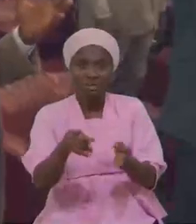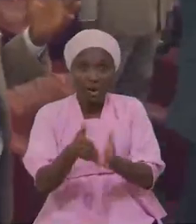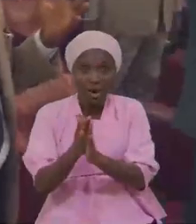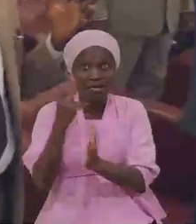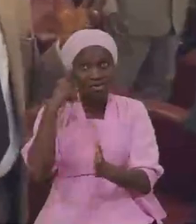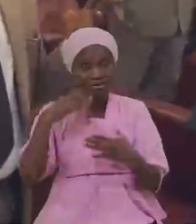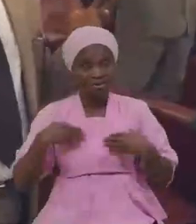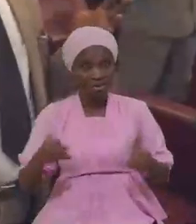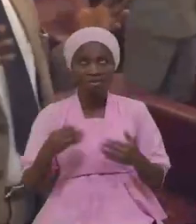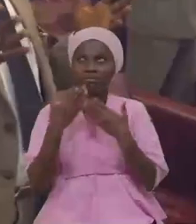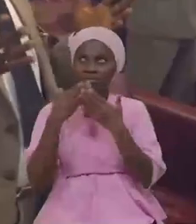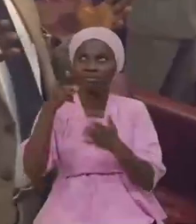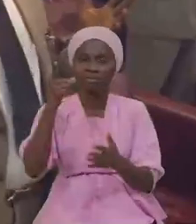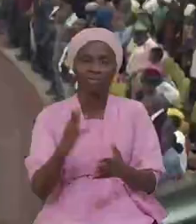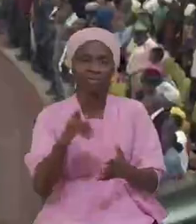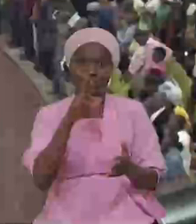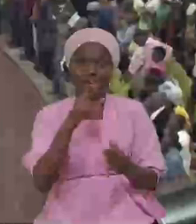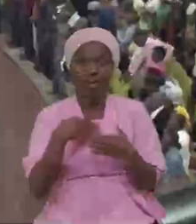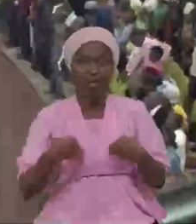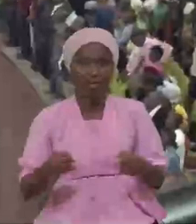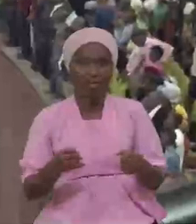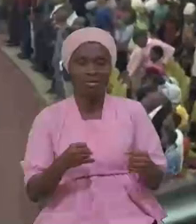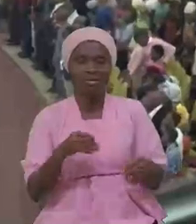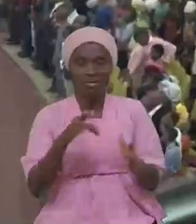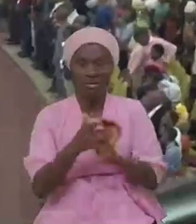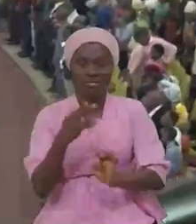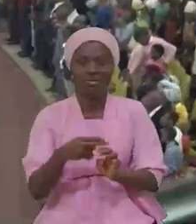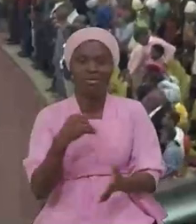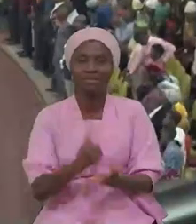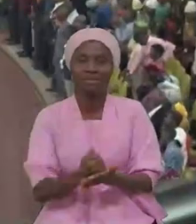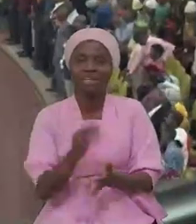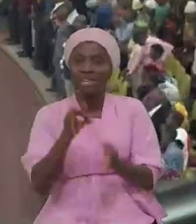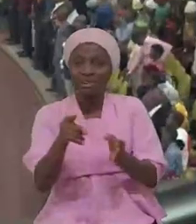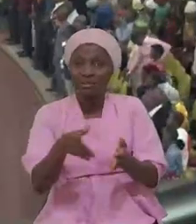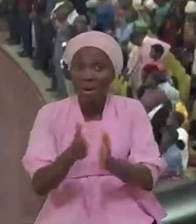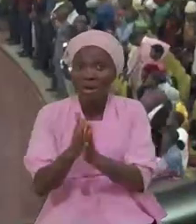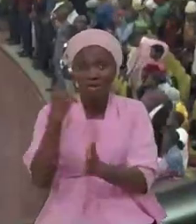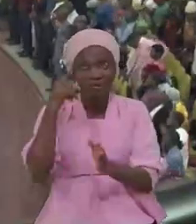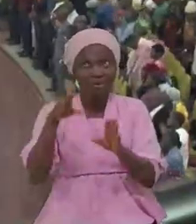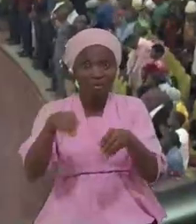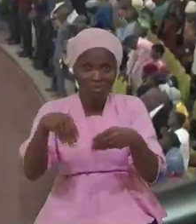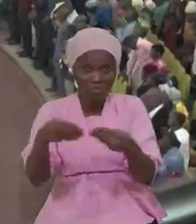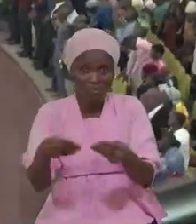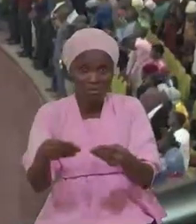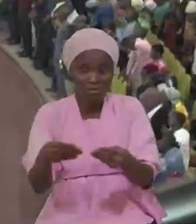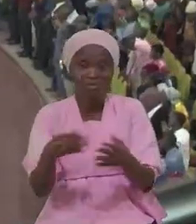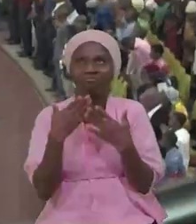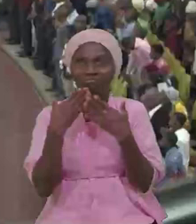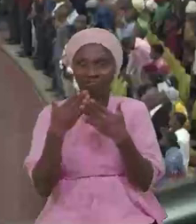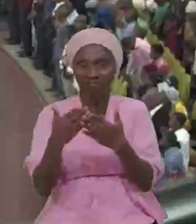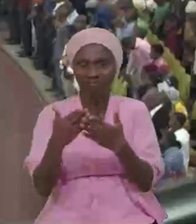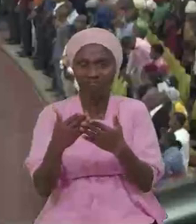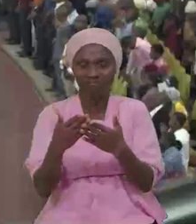guérison, Dieu merci, vous êtes guéri. Si vous demandez la provision, Dieu